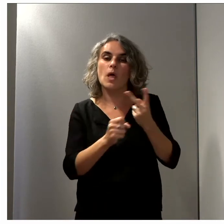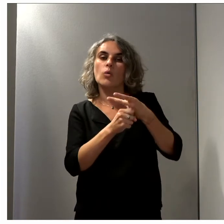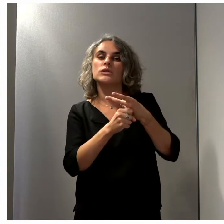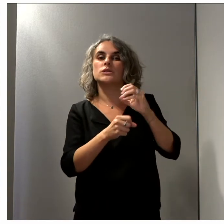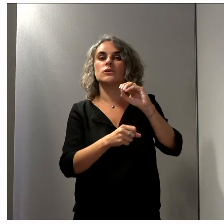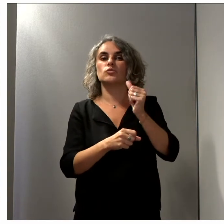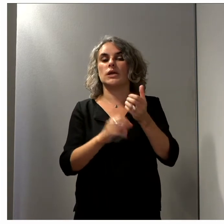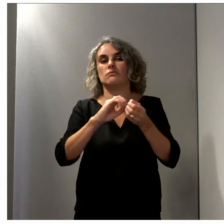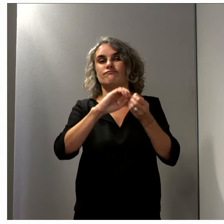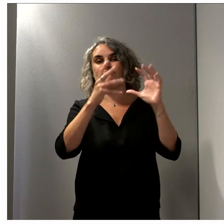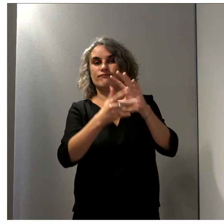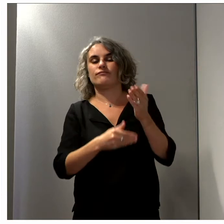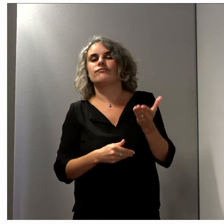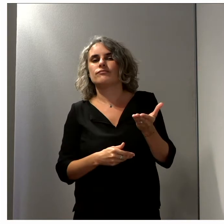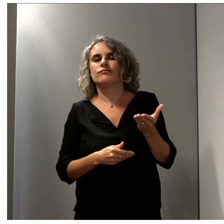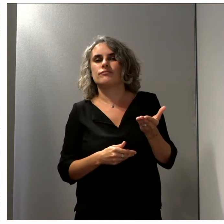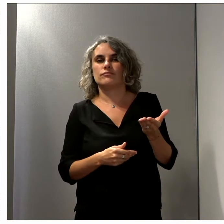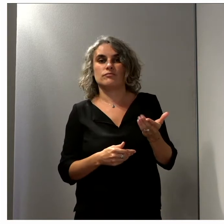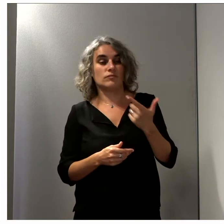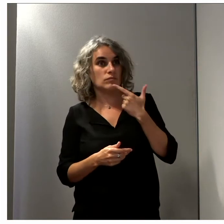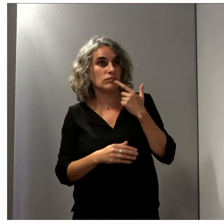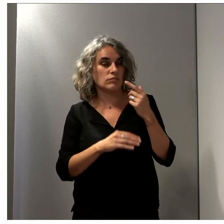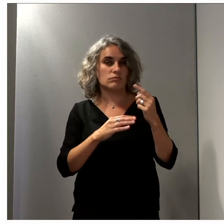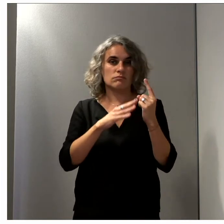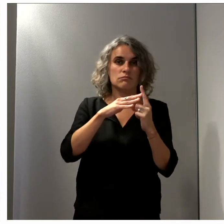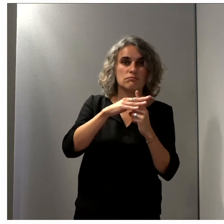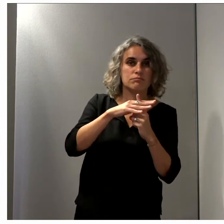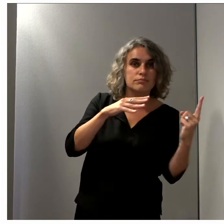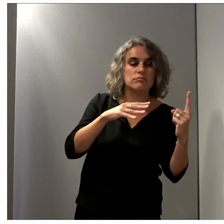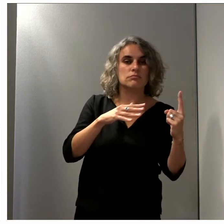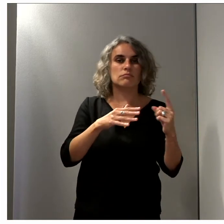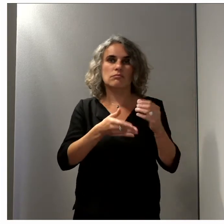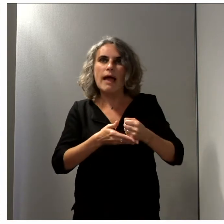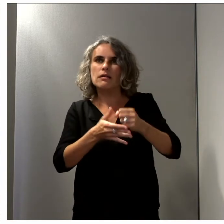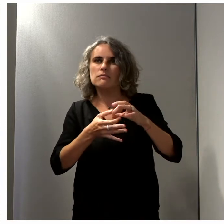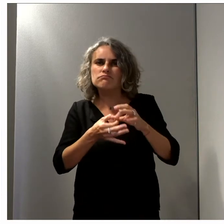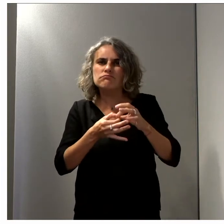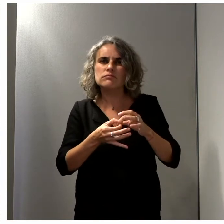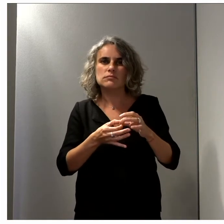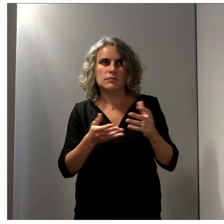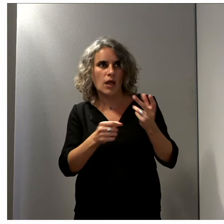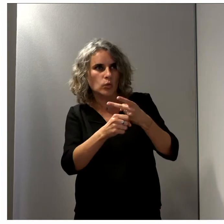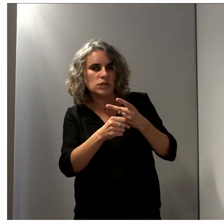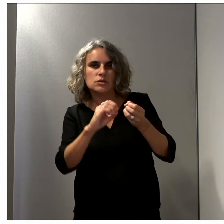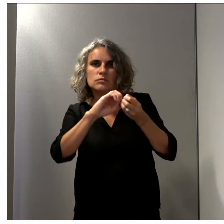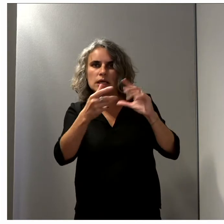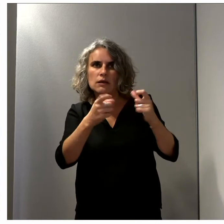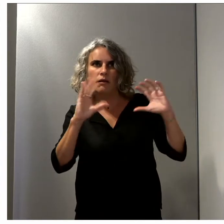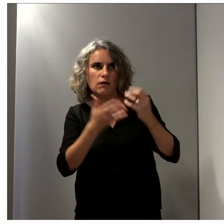outils numériques dans ce cadre. Donc, en matière de lutte contre l'isolement, de développement de l'entraide, comment les outils numériques peuvent être un